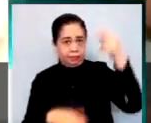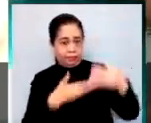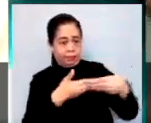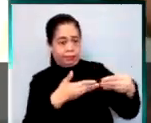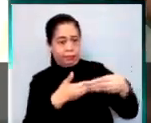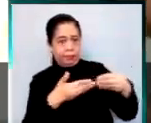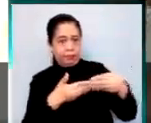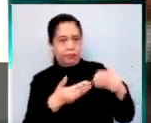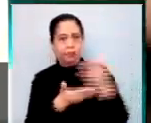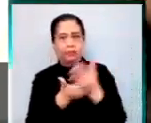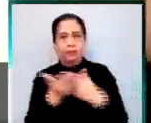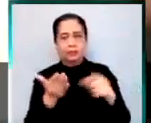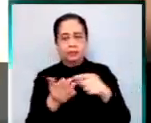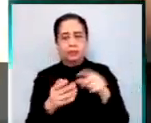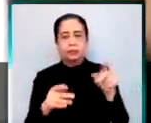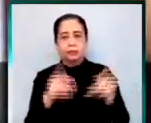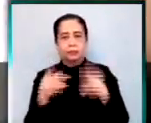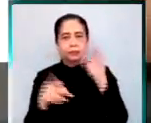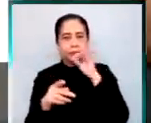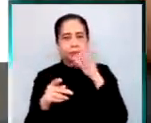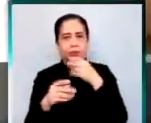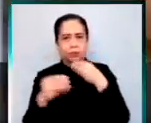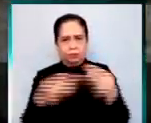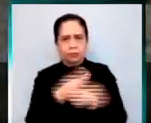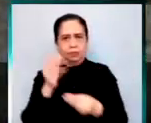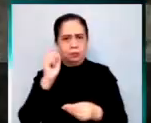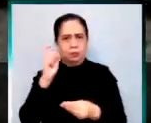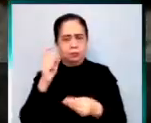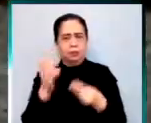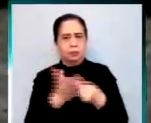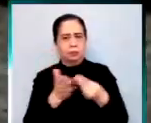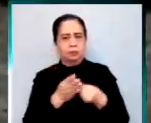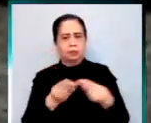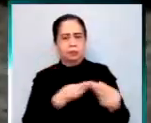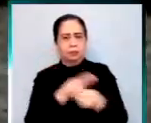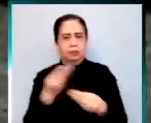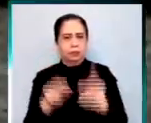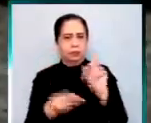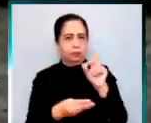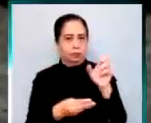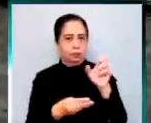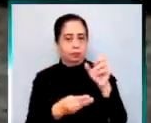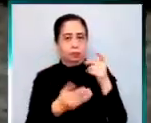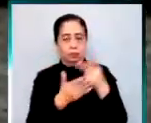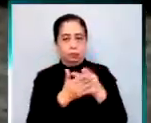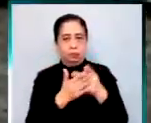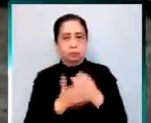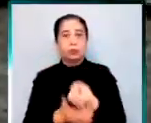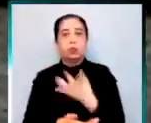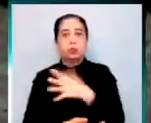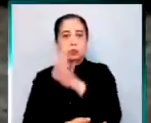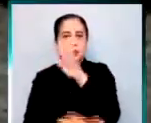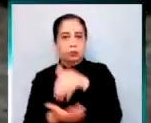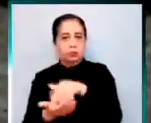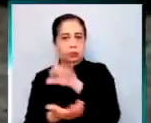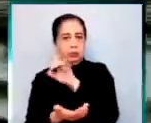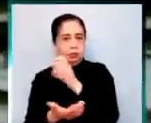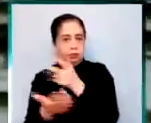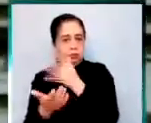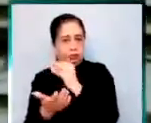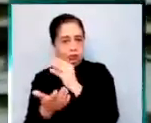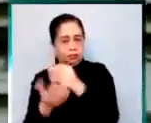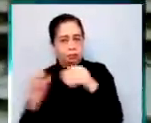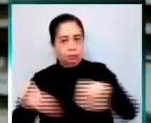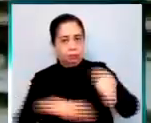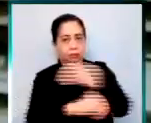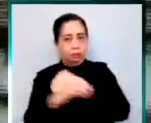sa ating mga kababayan ang nagpapalit na sa money changer. Ang $100, 5,850 pesos ang kapalit